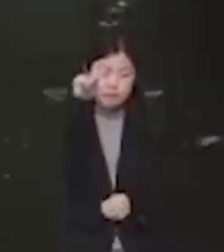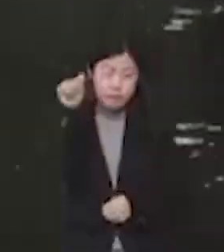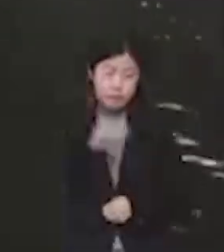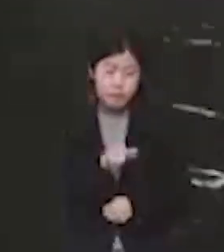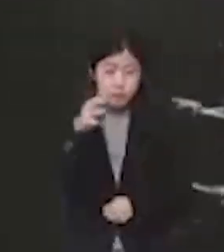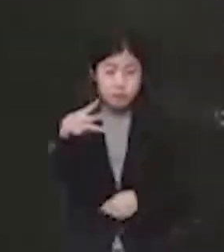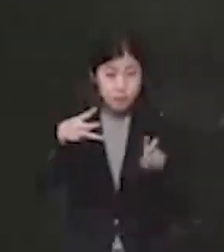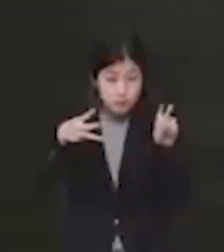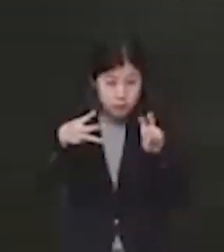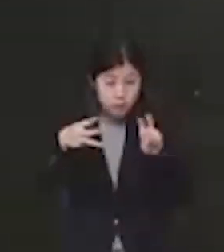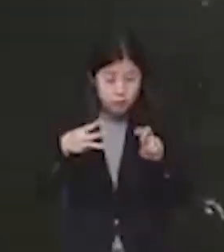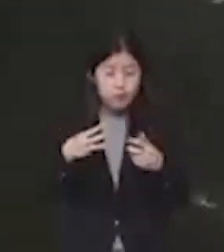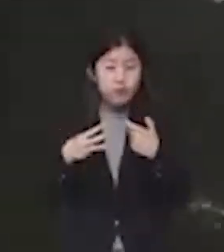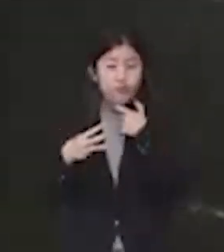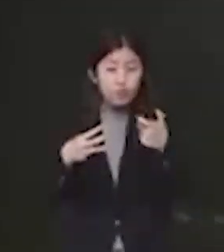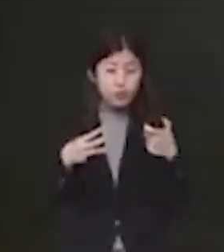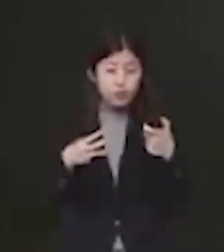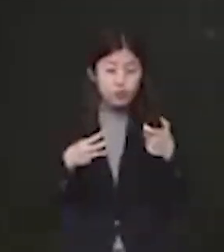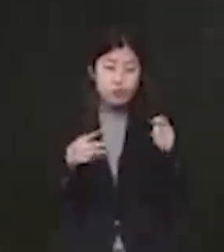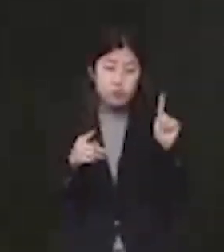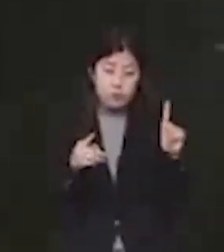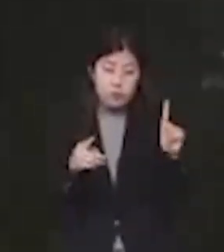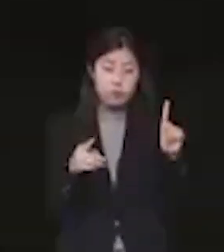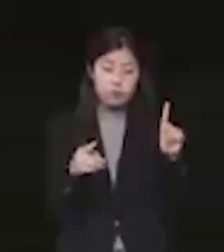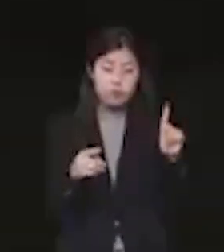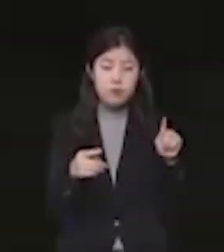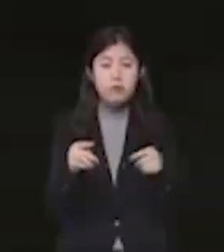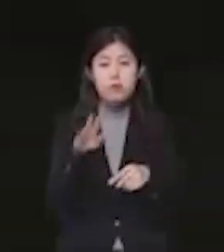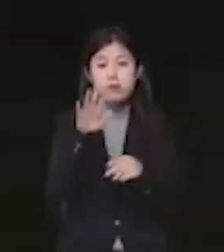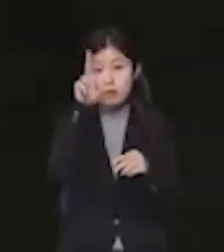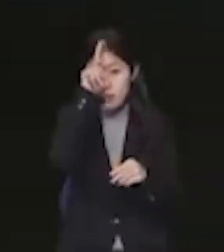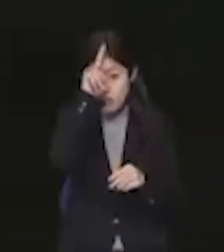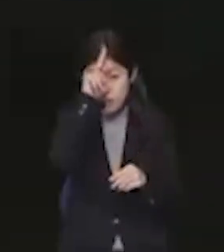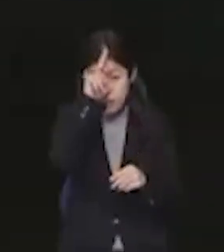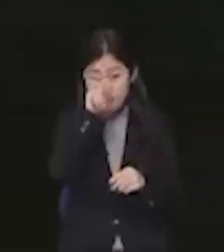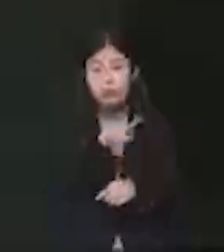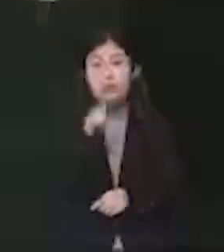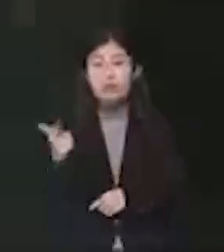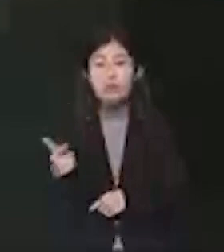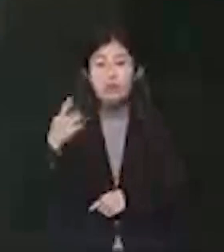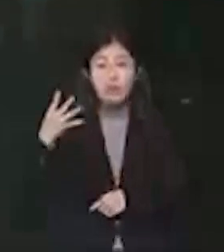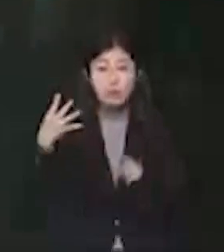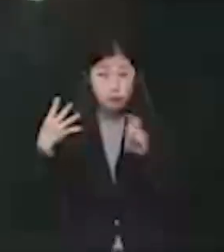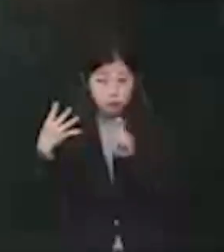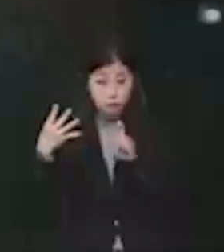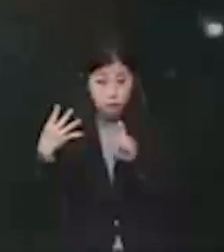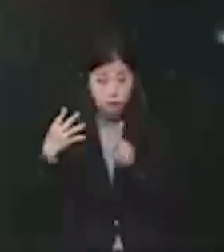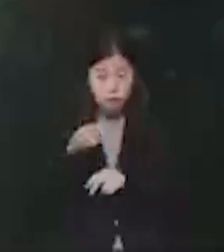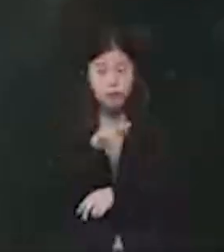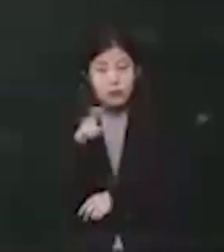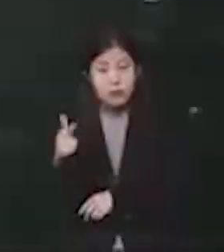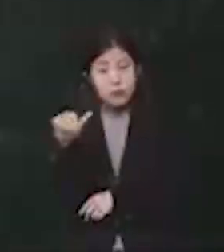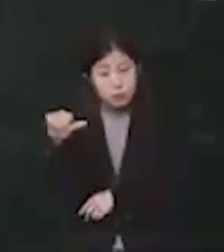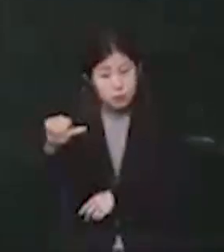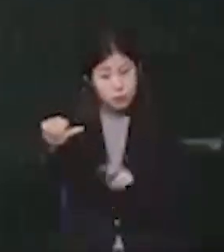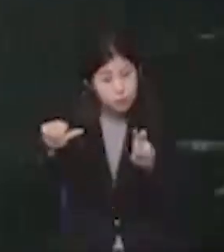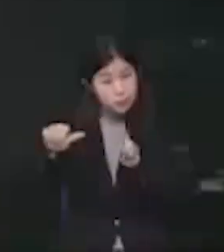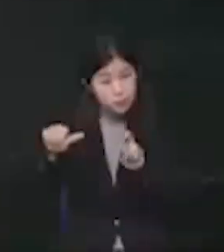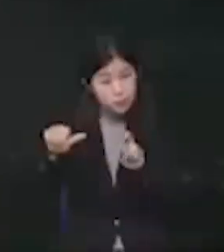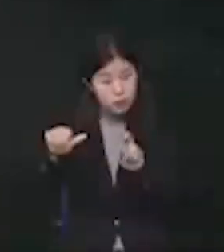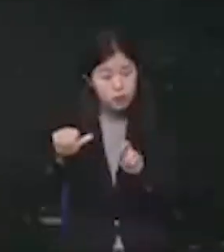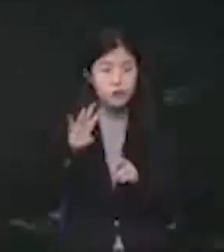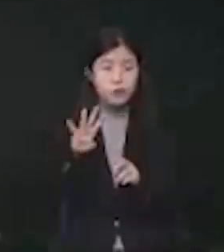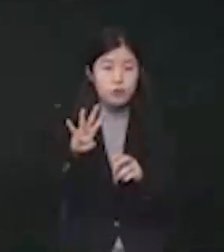3시 20분쯤엔 60대 기관장 1명, 낮 12시쯤과 오후 4시 20분쯤, 오후 5시 50분쯤